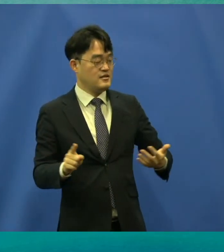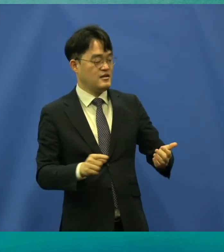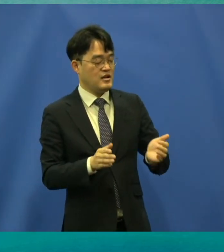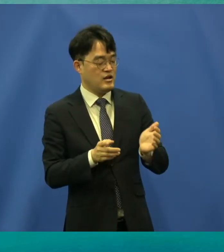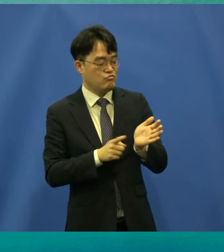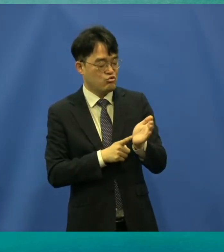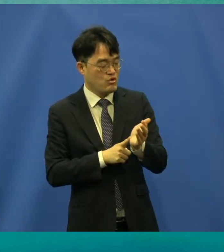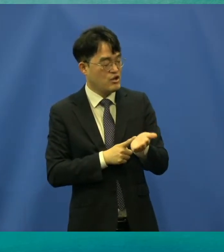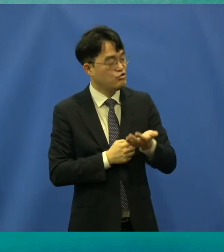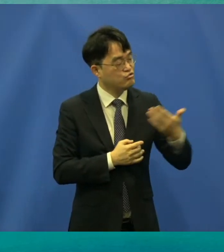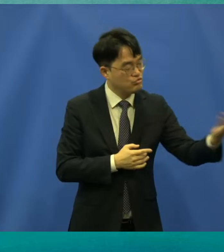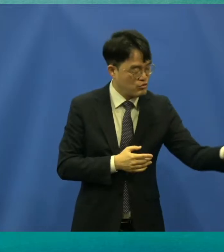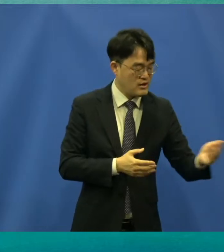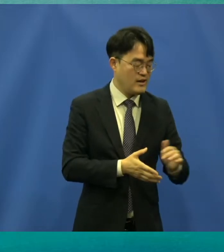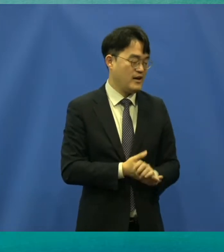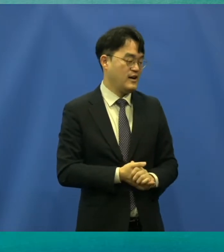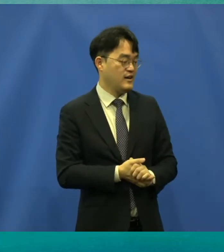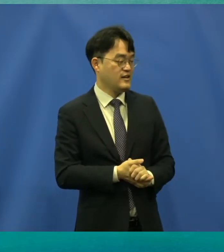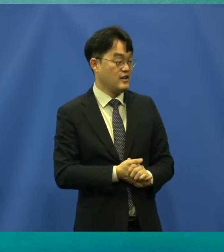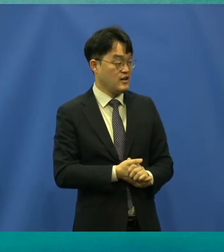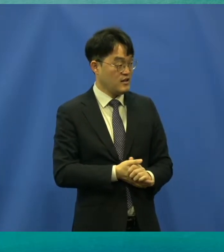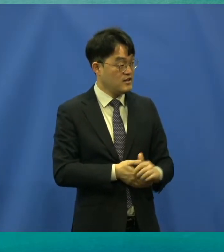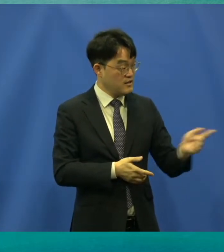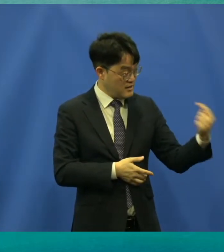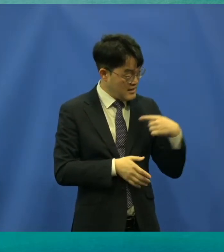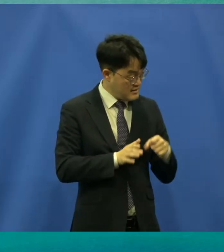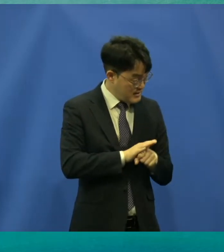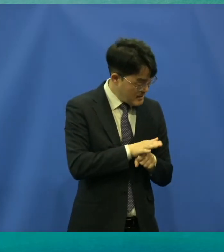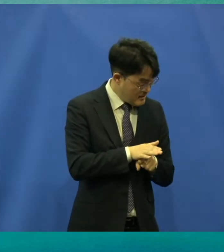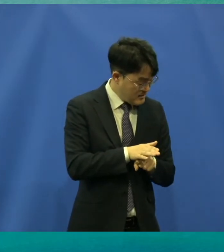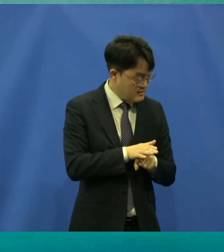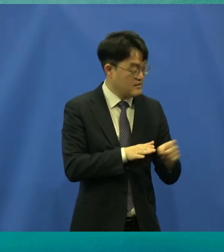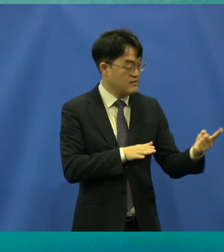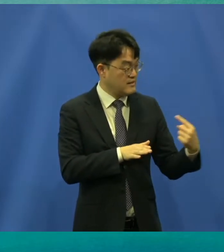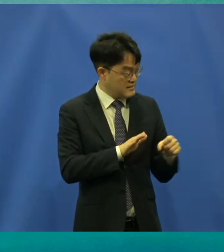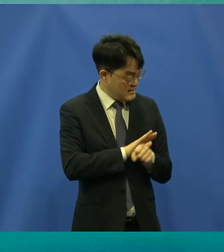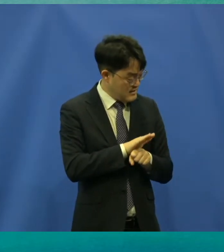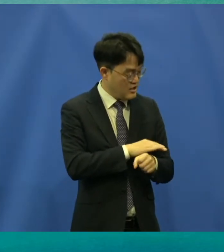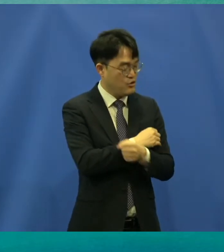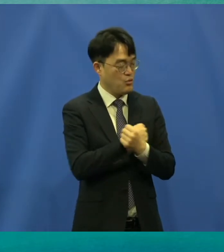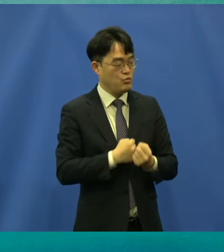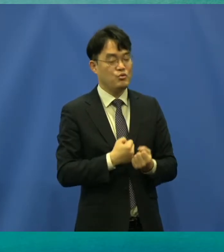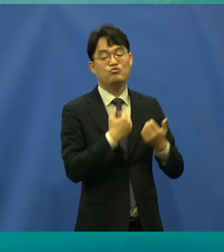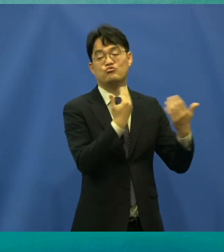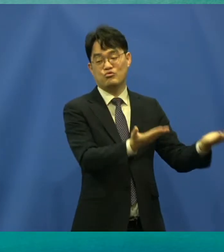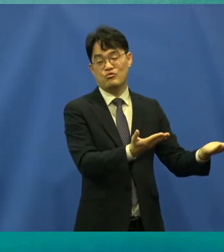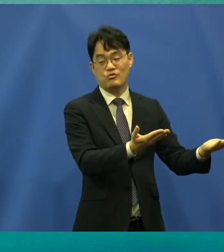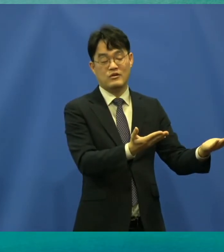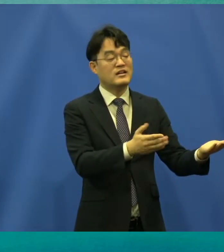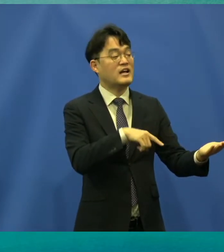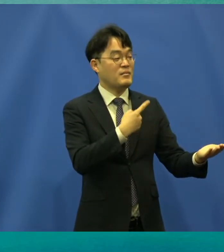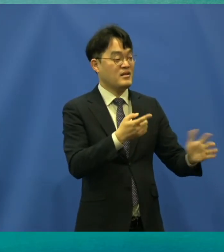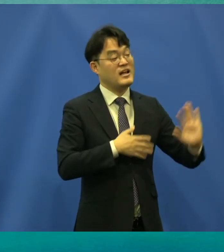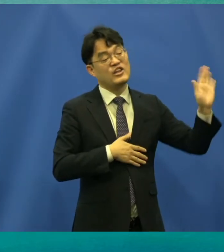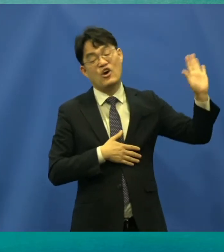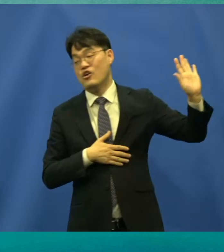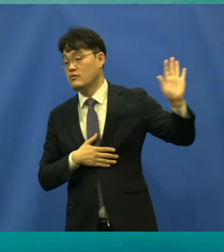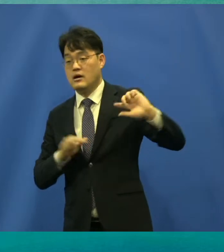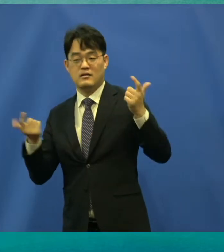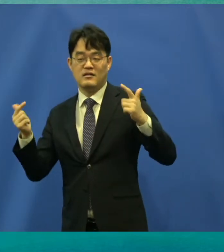다시 찾아오신 주님은 용서하실 뿐만 아니라 다시 기회를 주신다는 거예요.